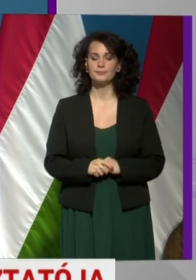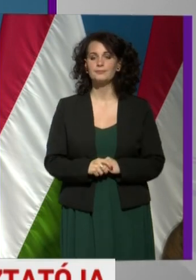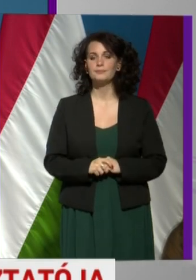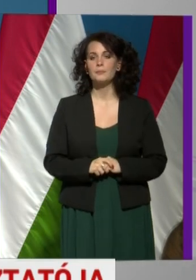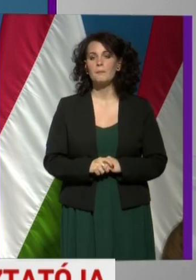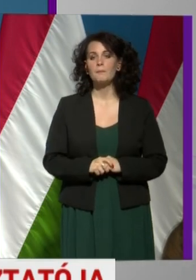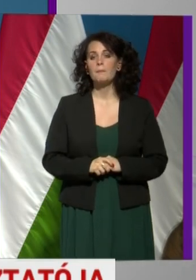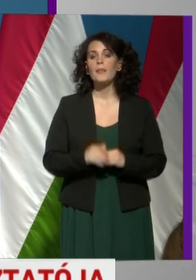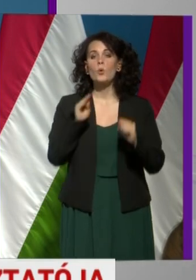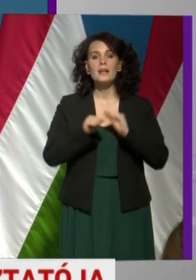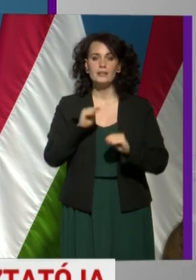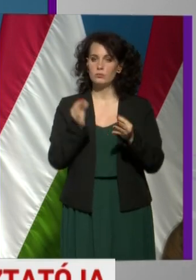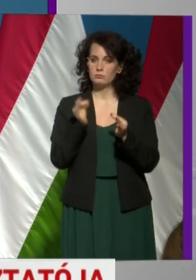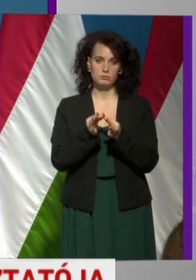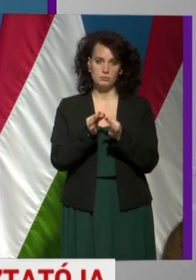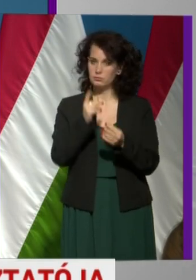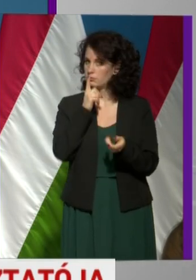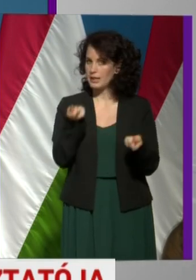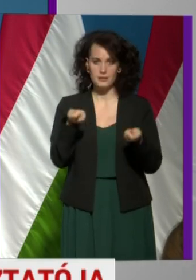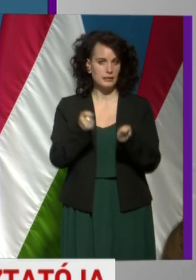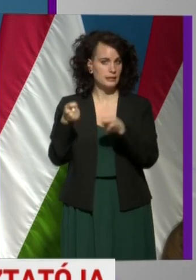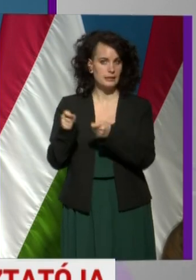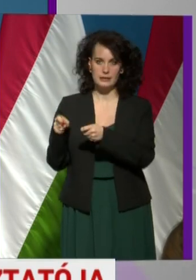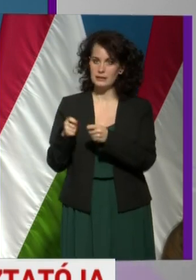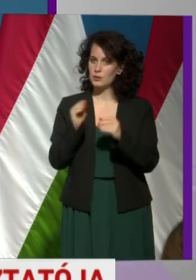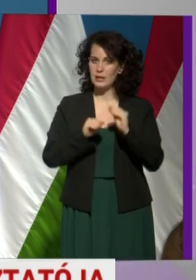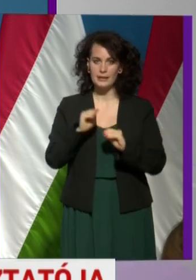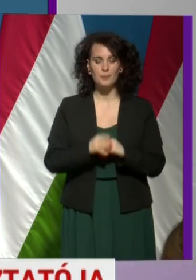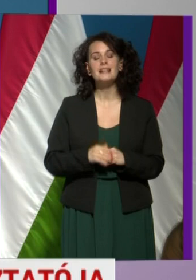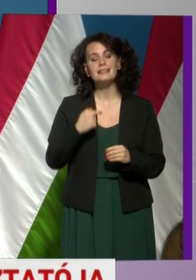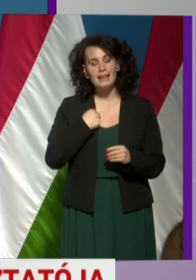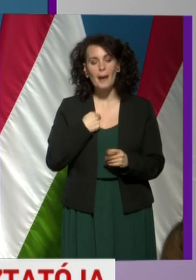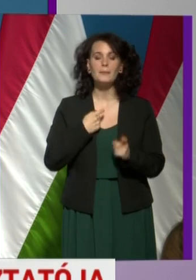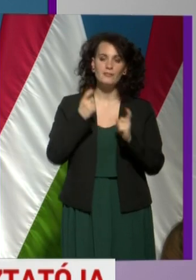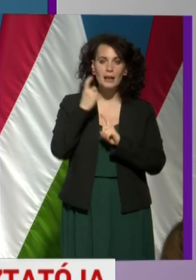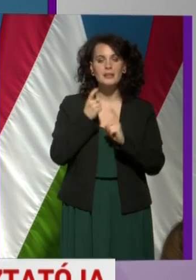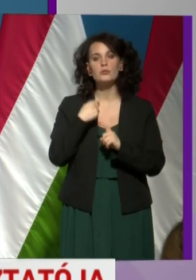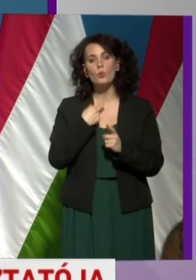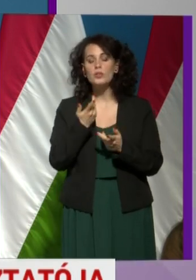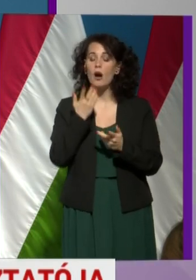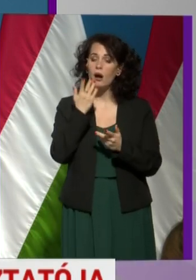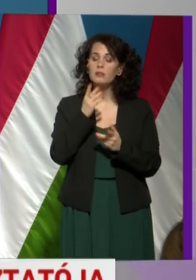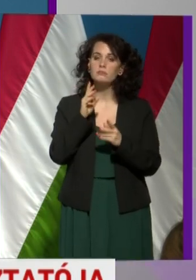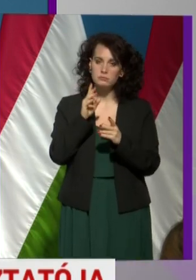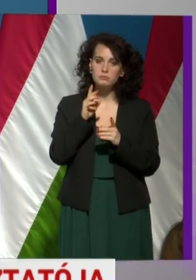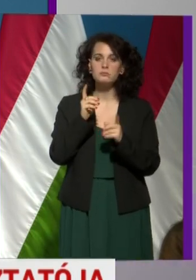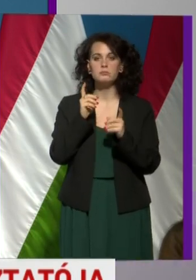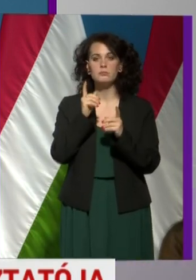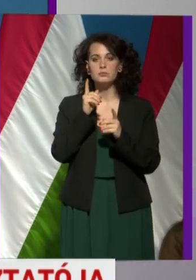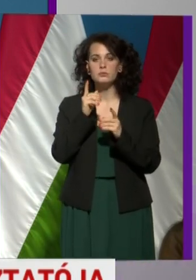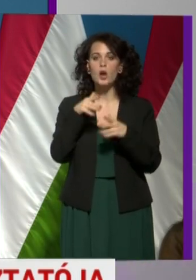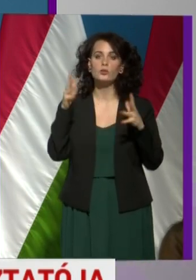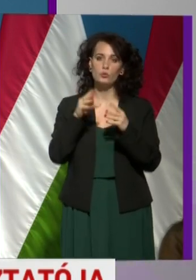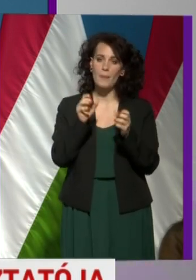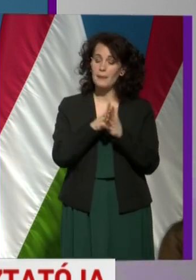Kollégiumok esetén nem zárjuk be a kollégiumokat, de itt is vélelmezzük azt, hogy a tanulók nagy tömegben haza fognak térni